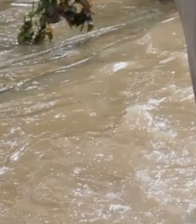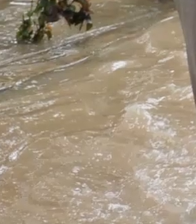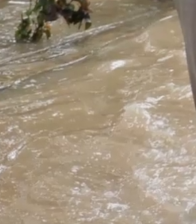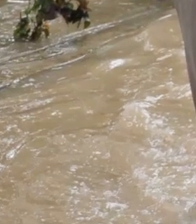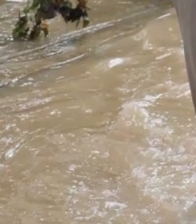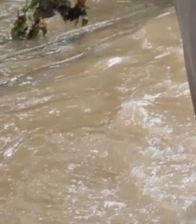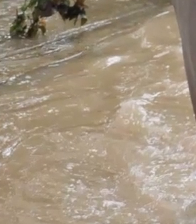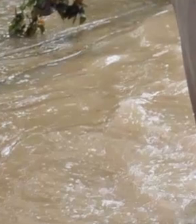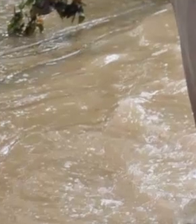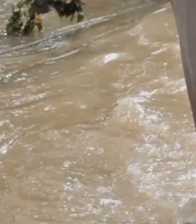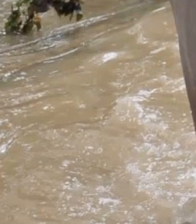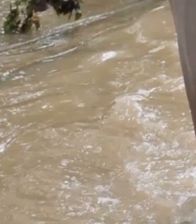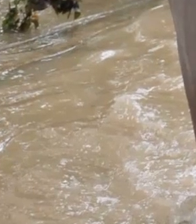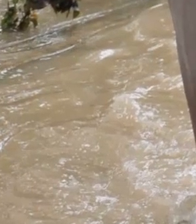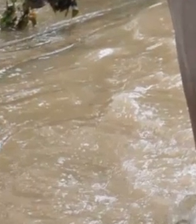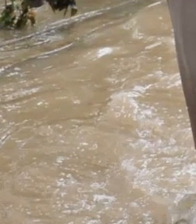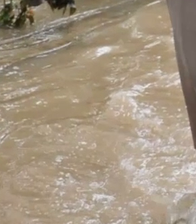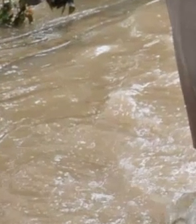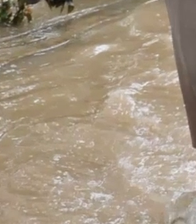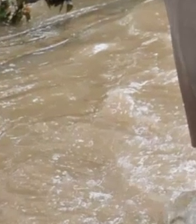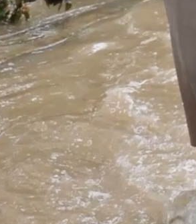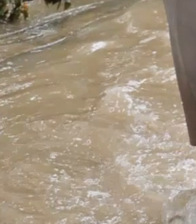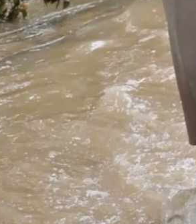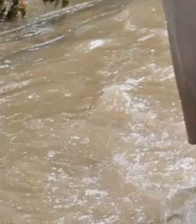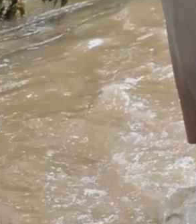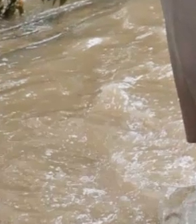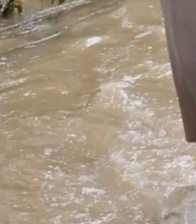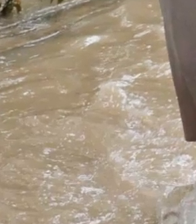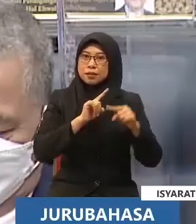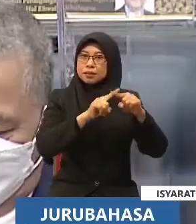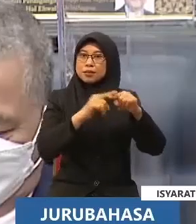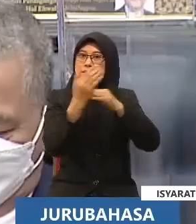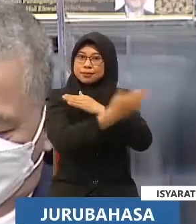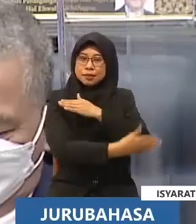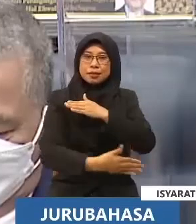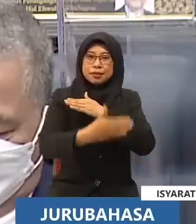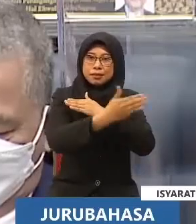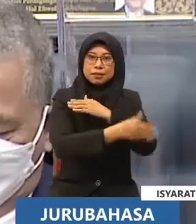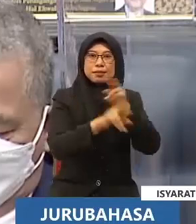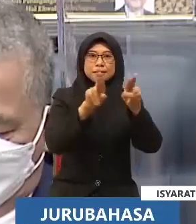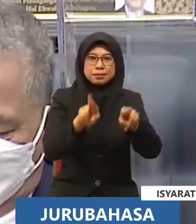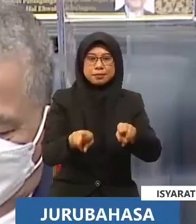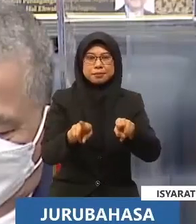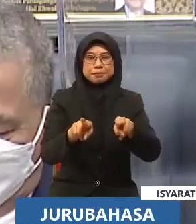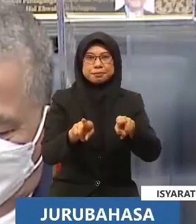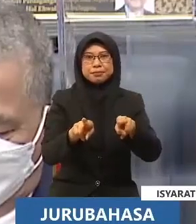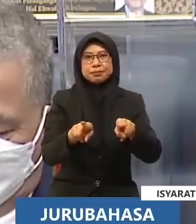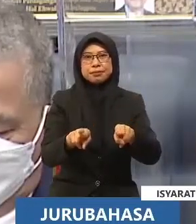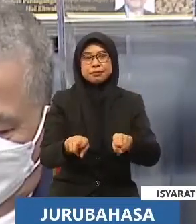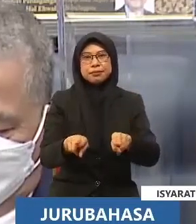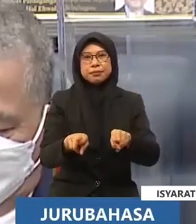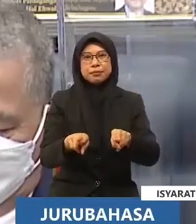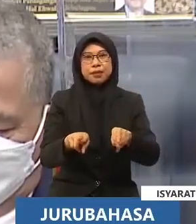menyalurkan peruntukan Syawal 28 Desember 21 Skak saat ini emoat telah pun menyalurkan produk Hai